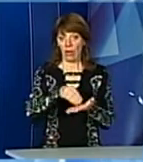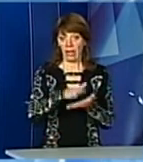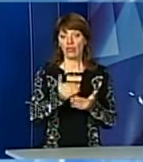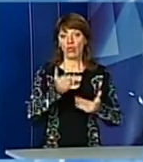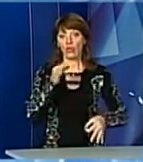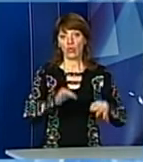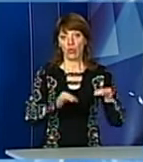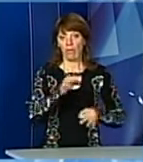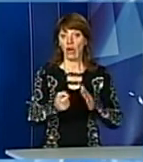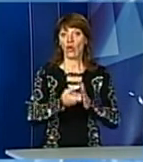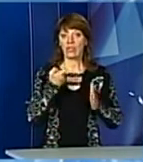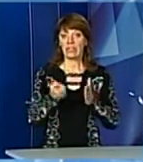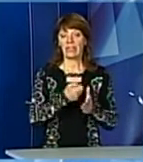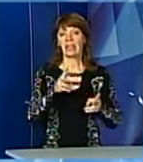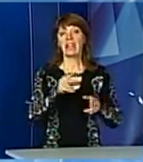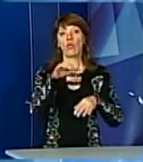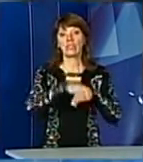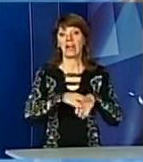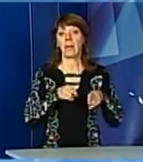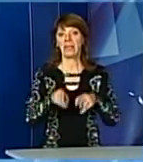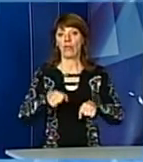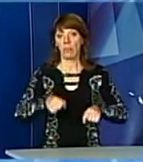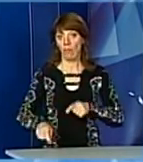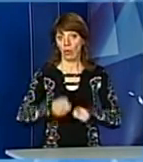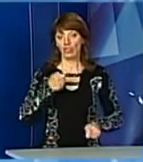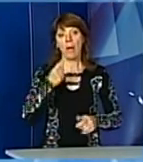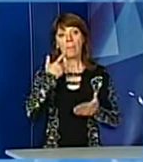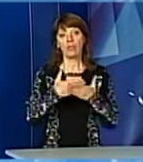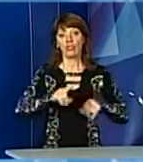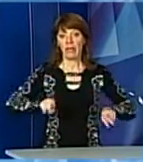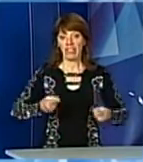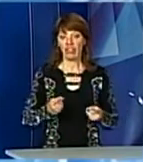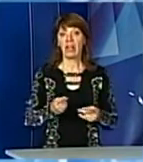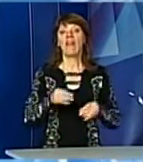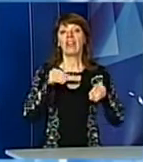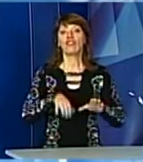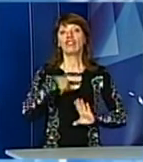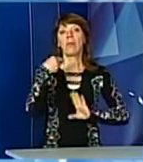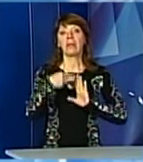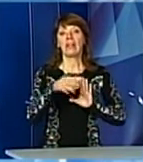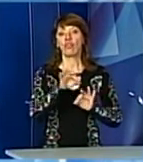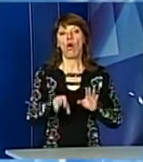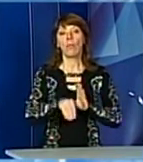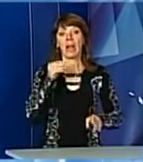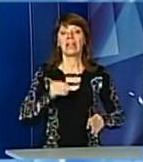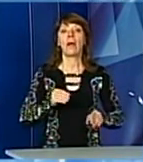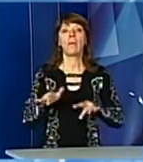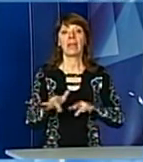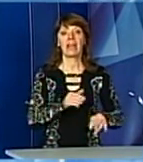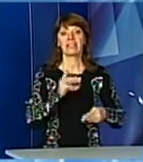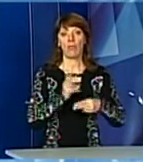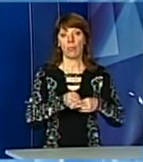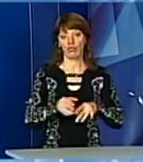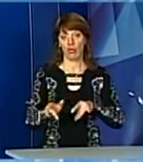за ознаками кримінального правопорушення. Підозрюваного затримали, вирішується питання щодо обрання міри запобіжного